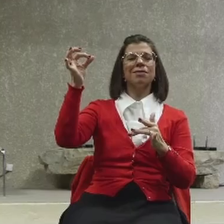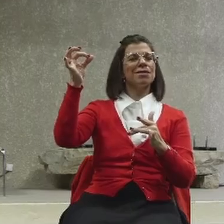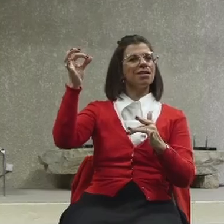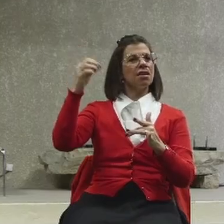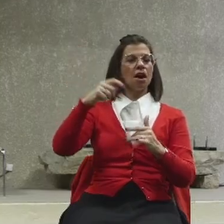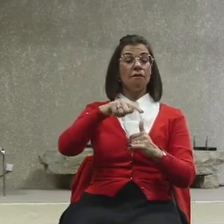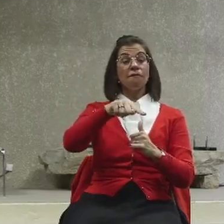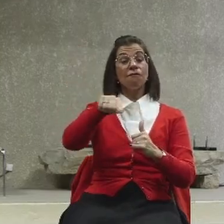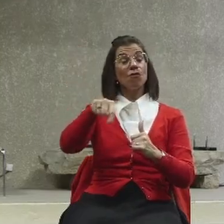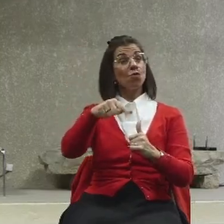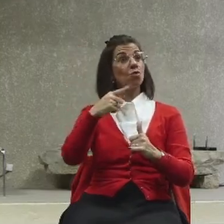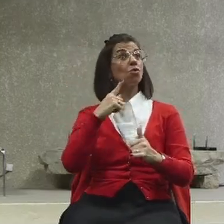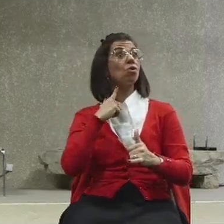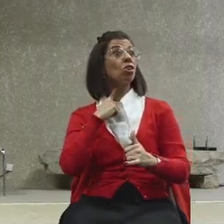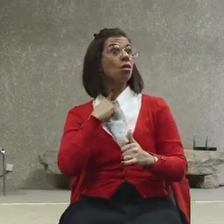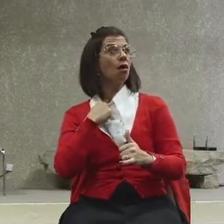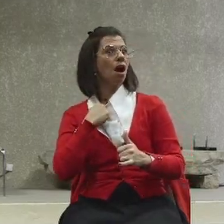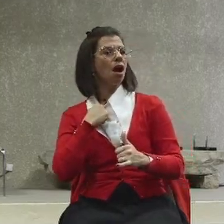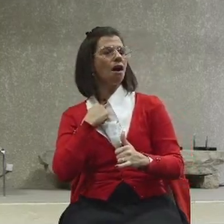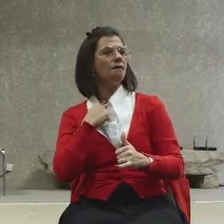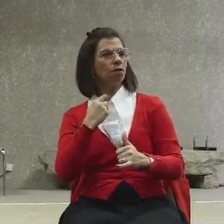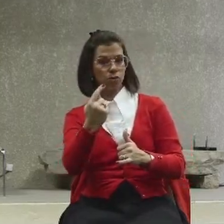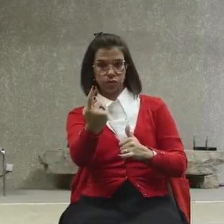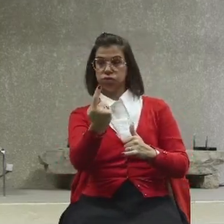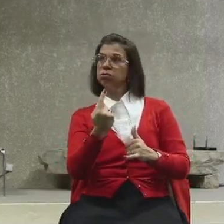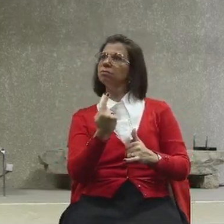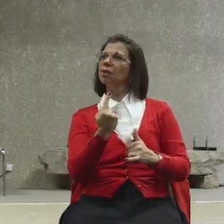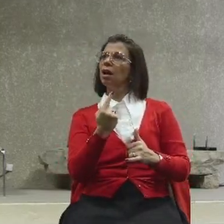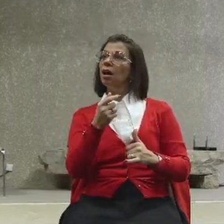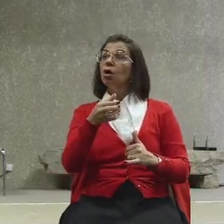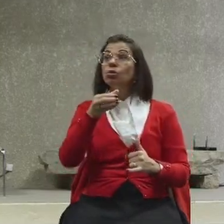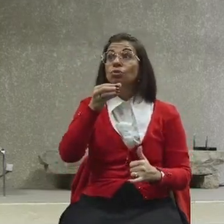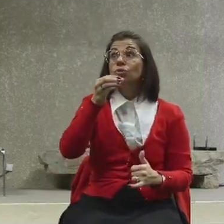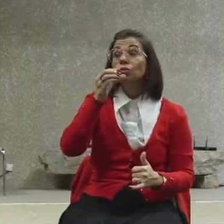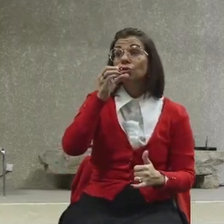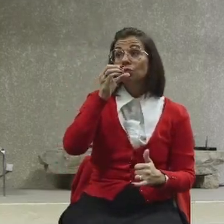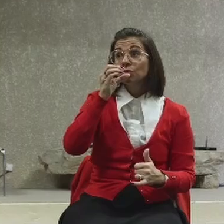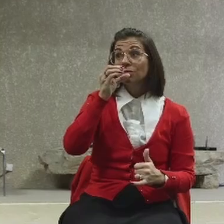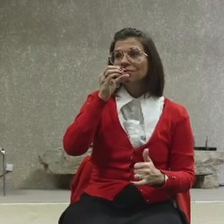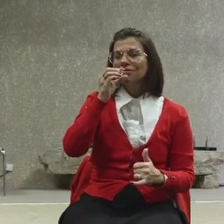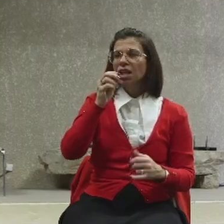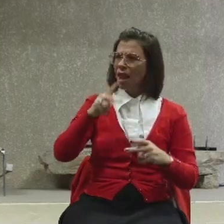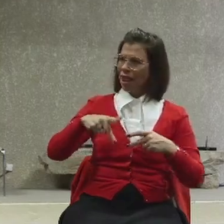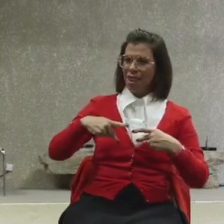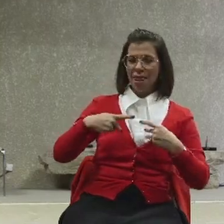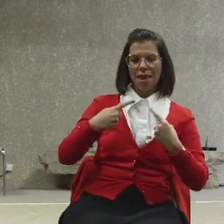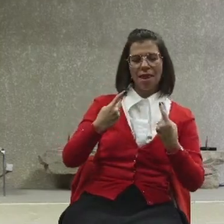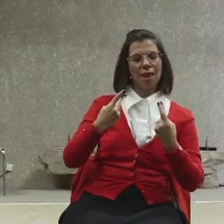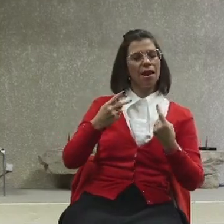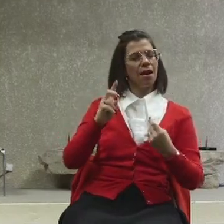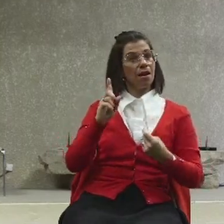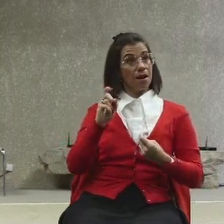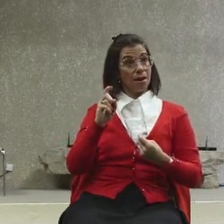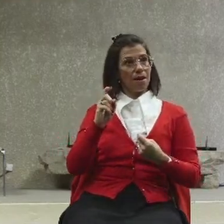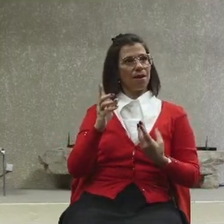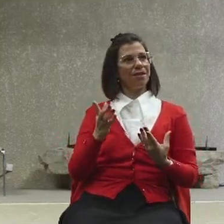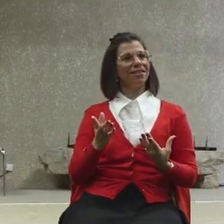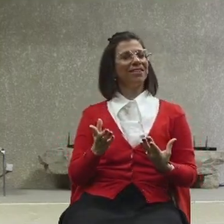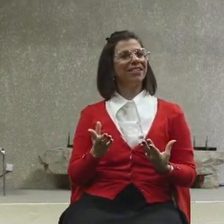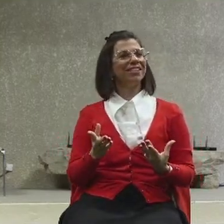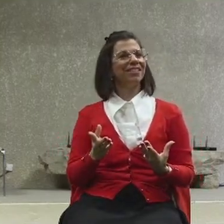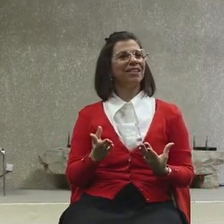Qui n'a rien à voir avec le passé. Il ressuscite tout neuf, pur et parfait. Et celui qui s'identifie